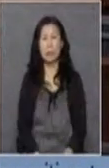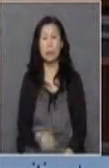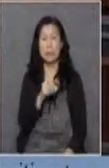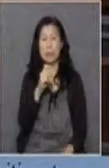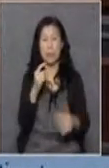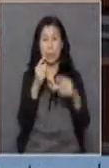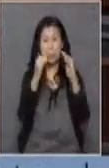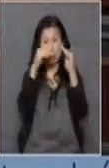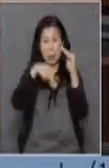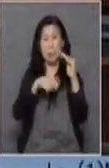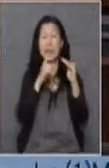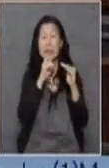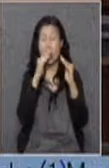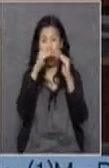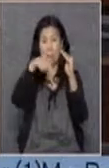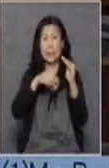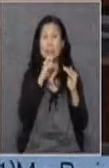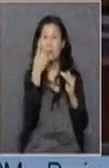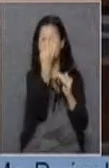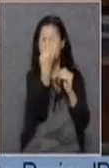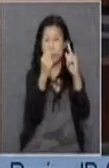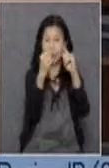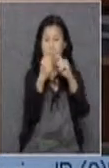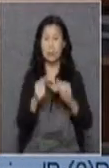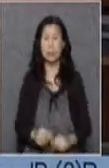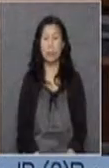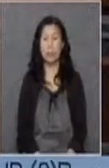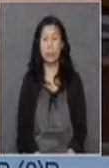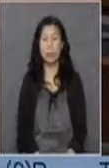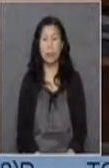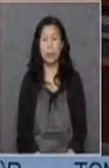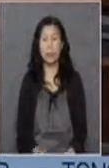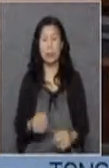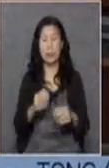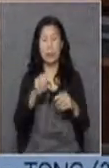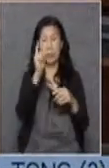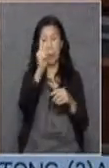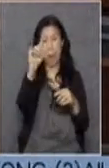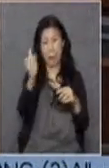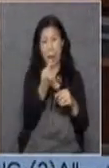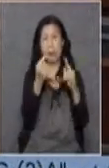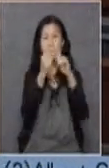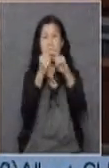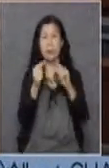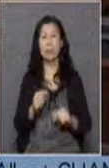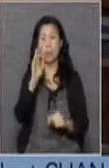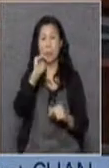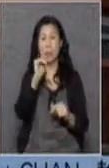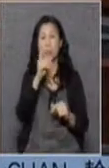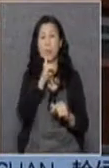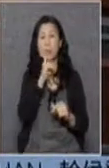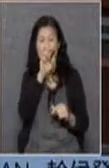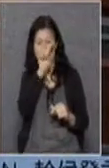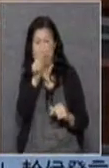如果一户有4個成員的話，即是說是超過100萬人是可以被視為